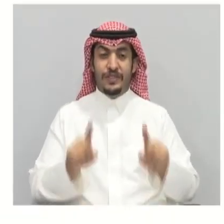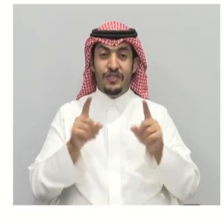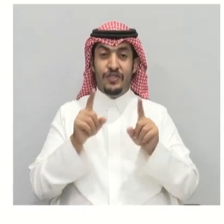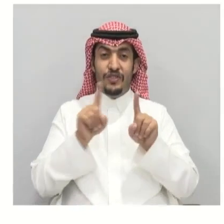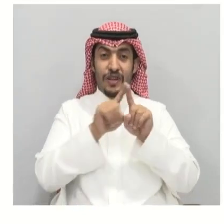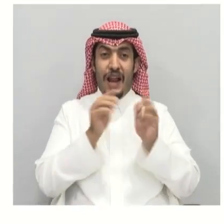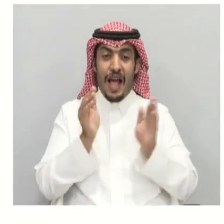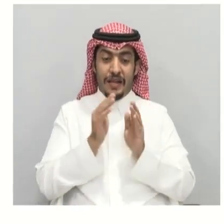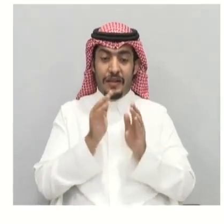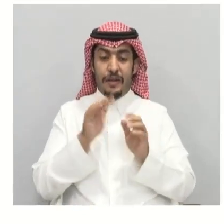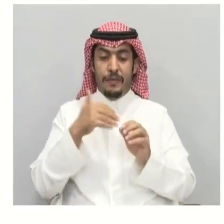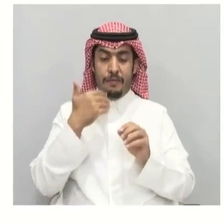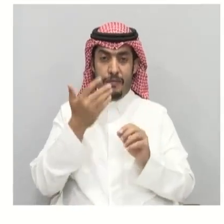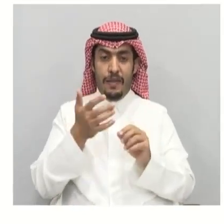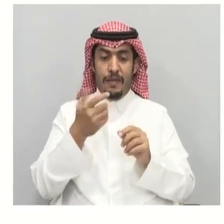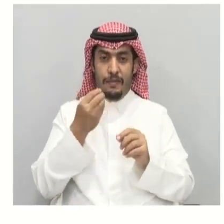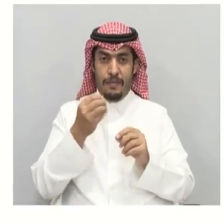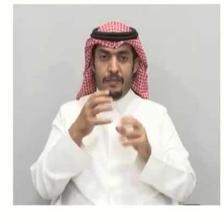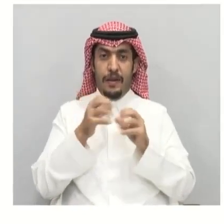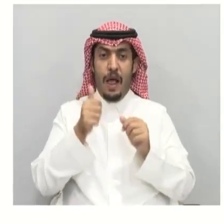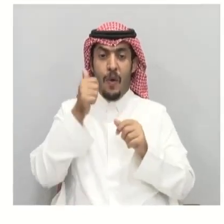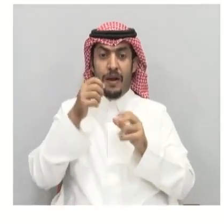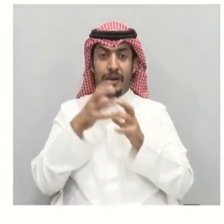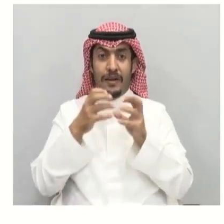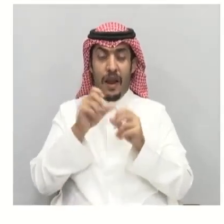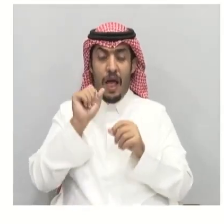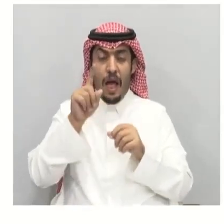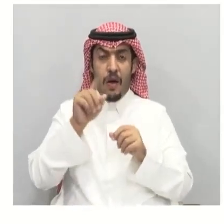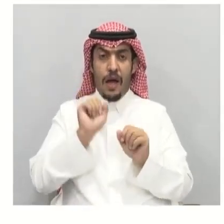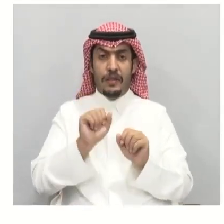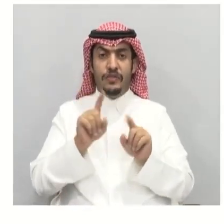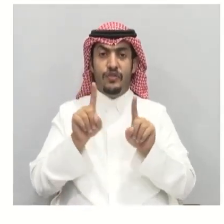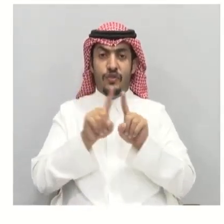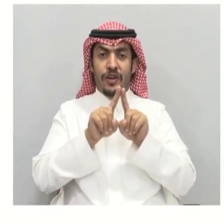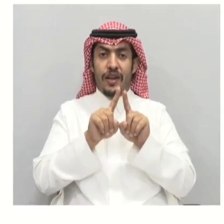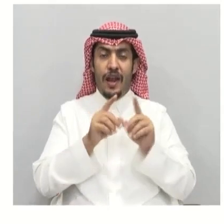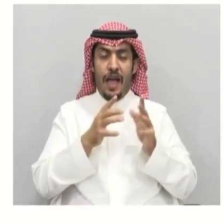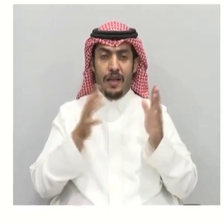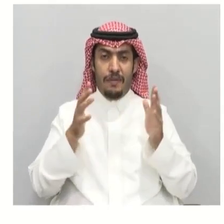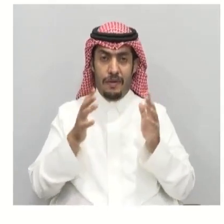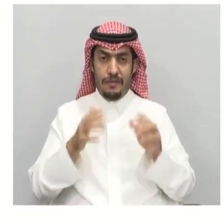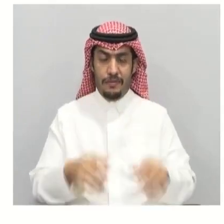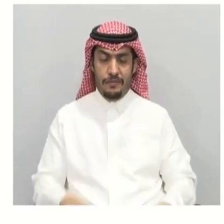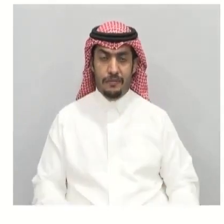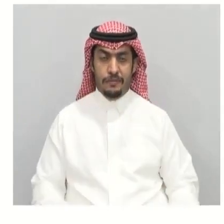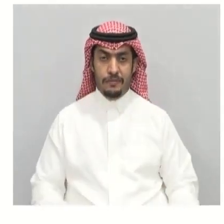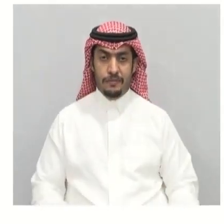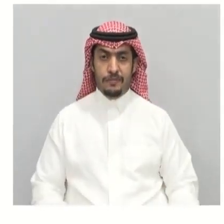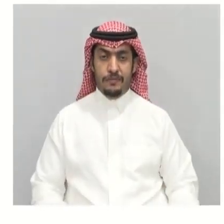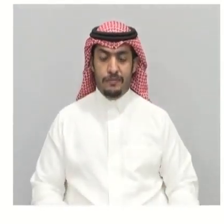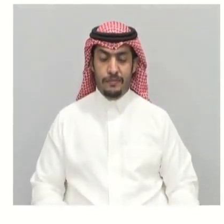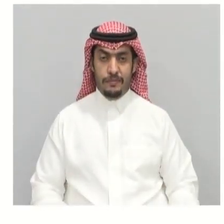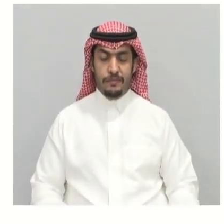الشرك الاصغر فسياتينا باذن الله بعد قليل نفصل الان ما يتعلق بالشرك الاكبر ما يتعلق بالشرك